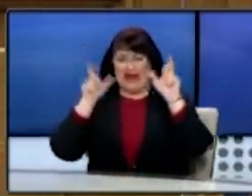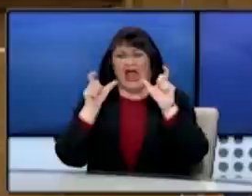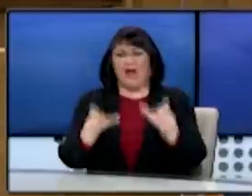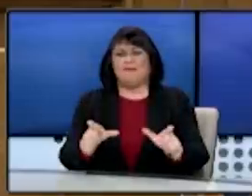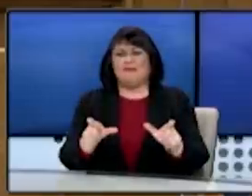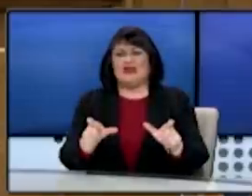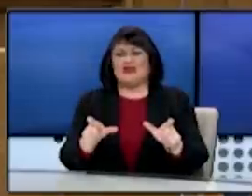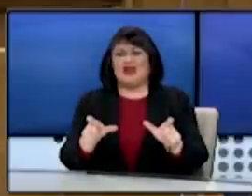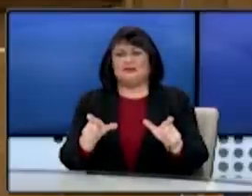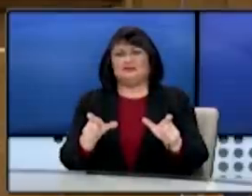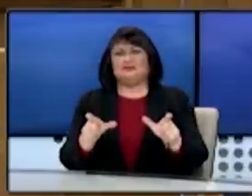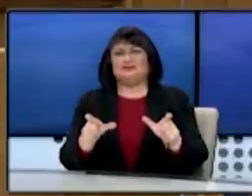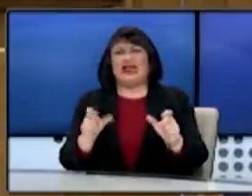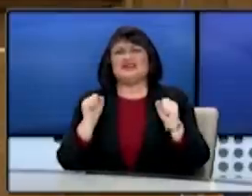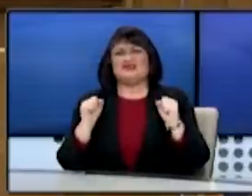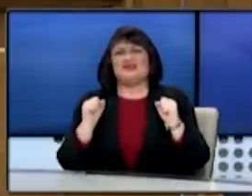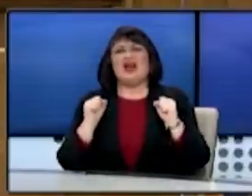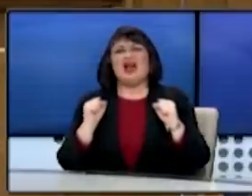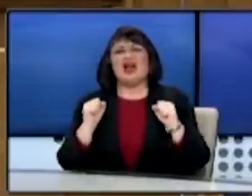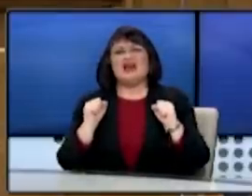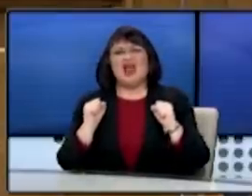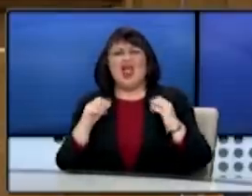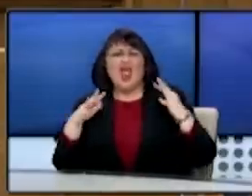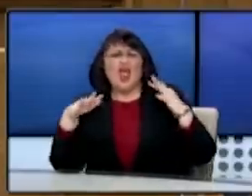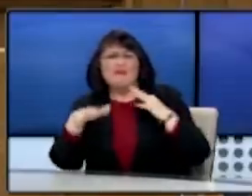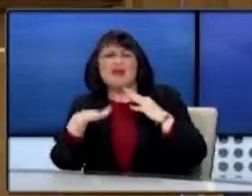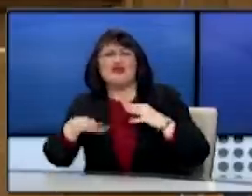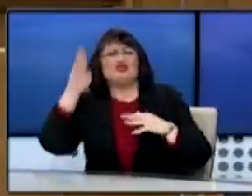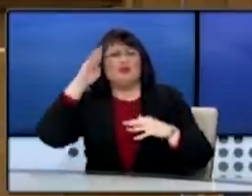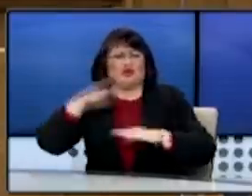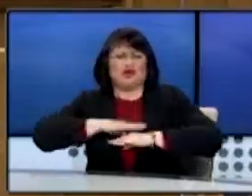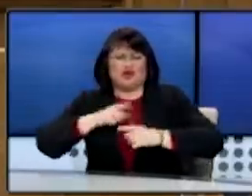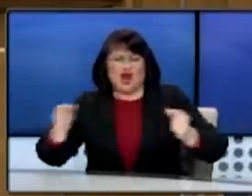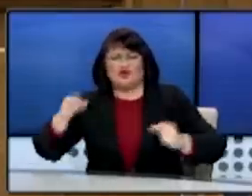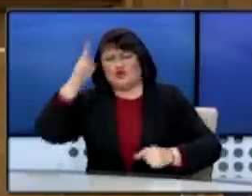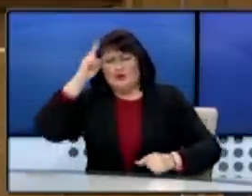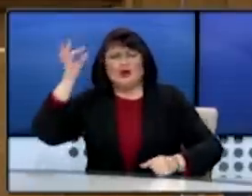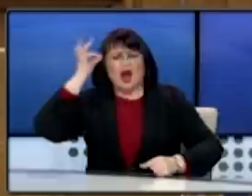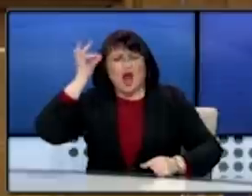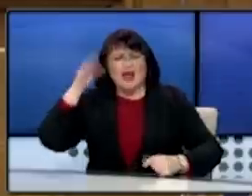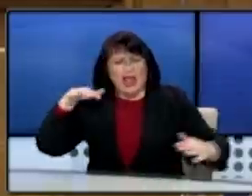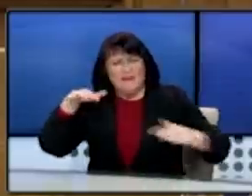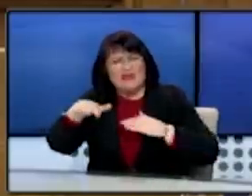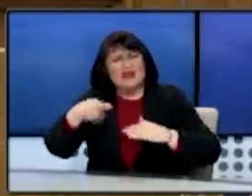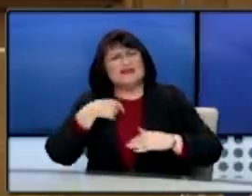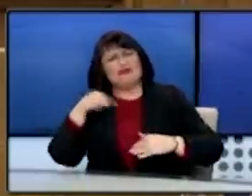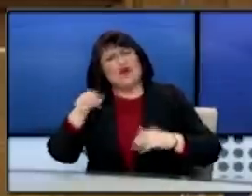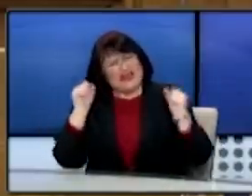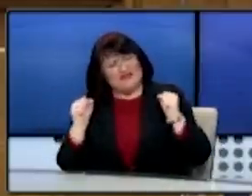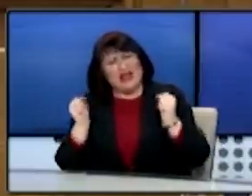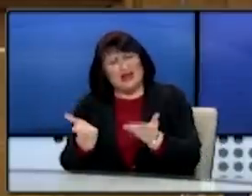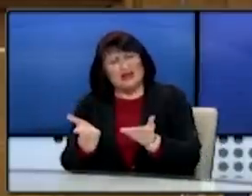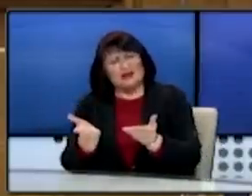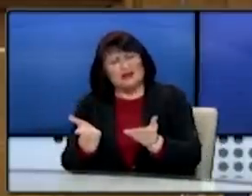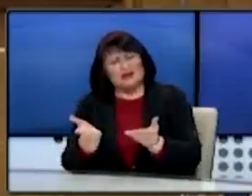τους επιθετικούς σχεδιασμούς των συμμάχων σας, των Αμερικάνων, του ΝΑΤΟ, της Γαλλίας, της Γερμανίας, άλλων. Ποια